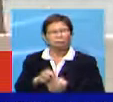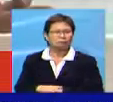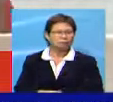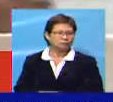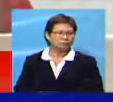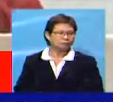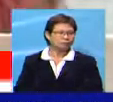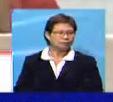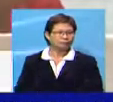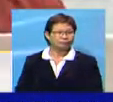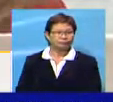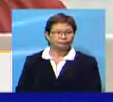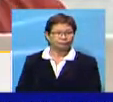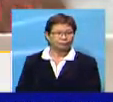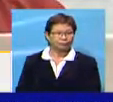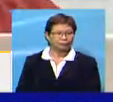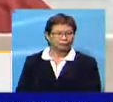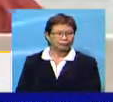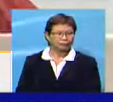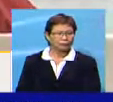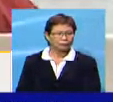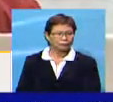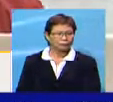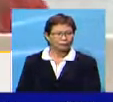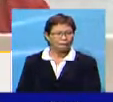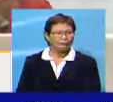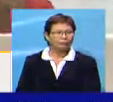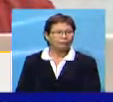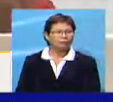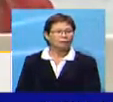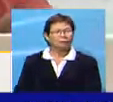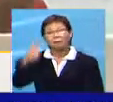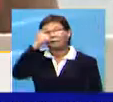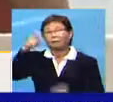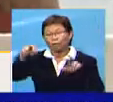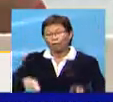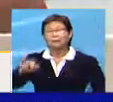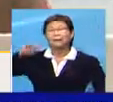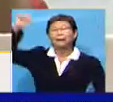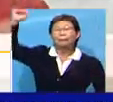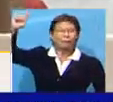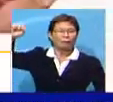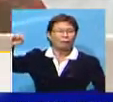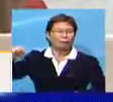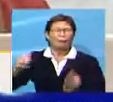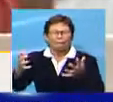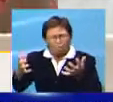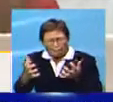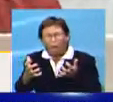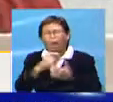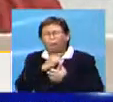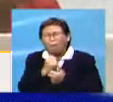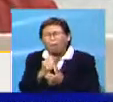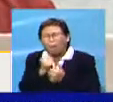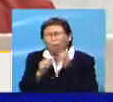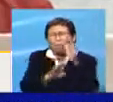Pembangunan harus terus disuntik ke bumi Sabah ini kerana rakyat Sabah masih dahagakan